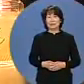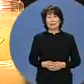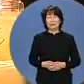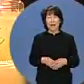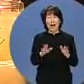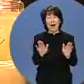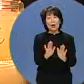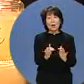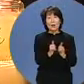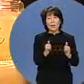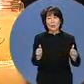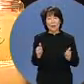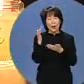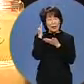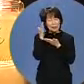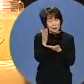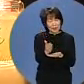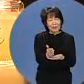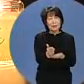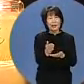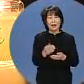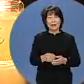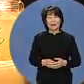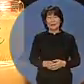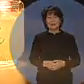子どもたちに話を聞きました。